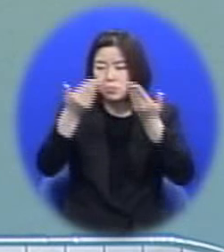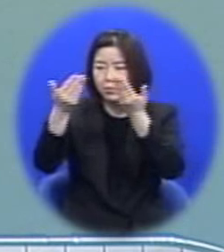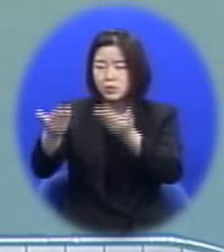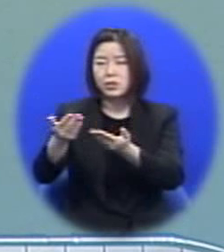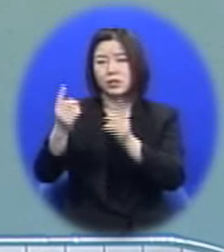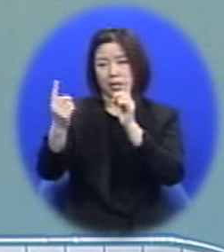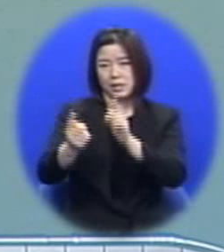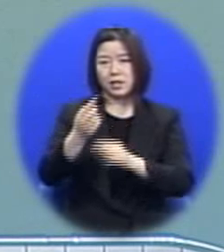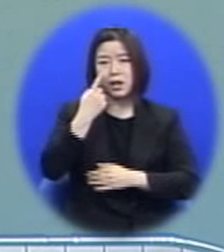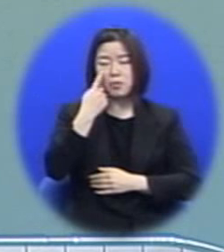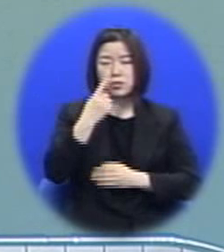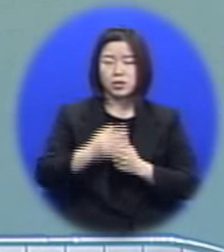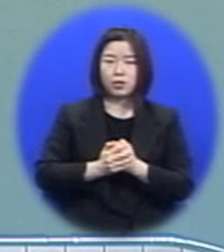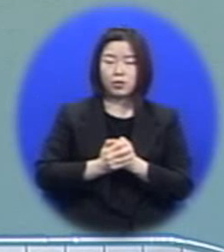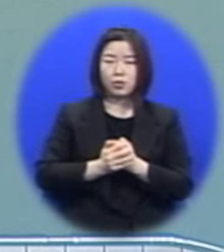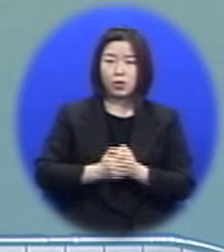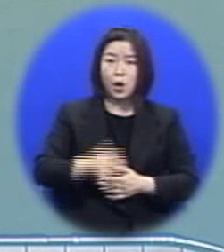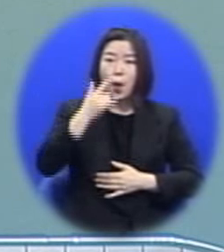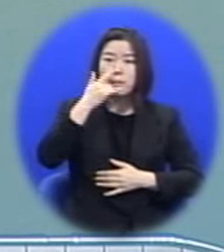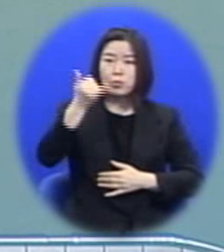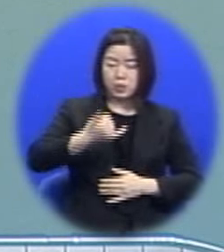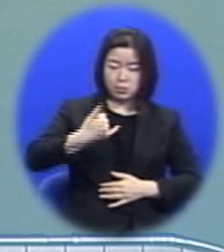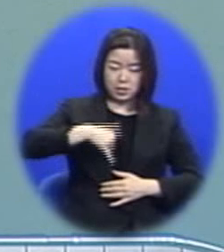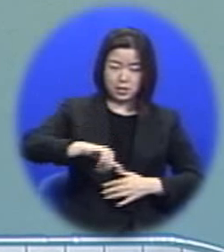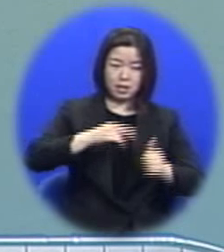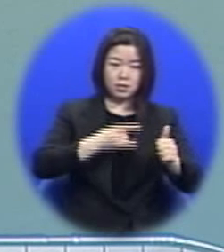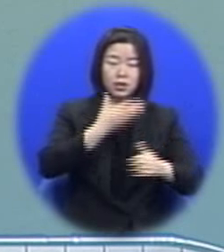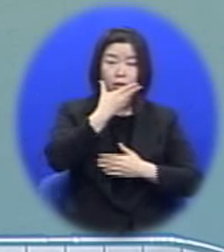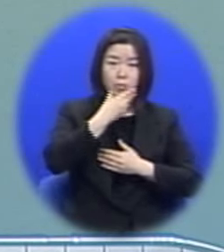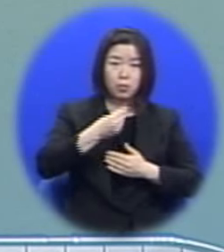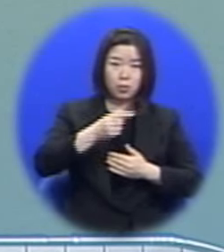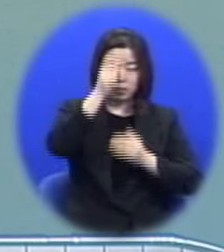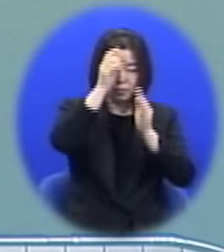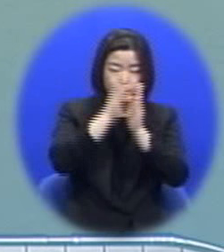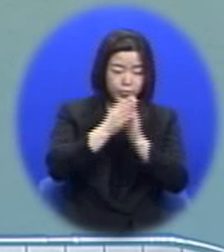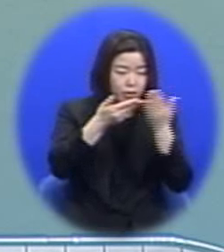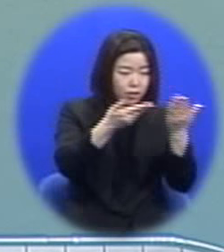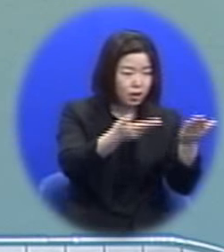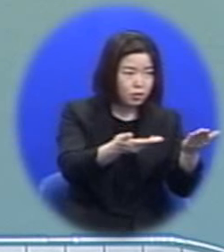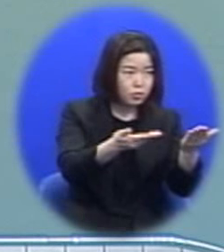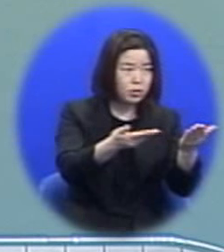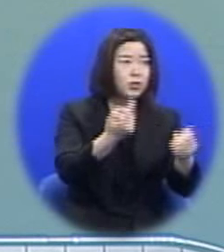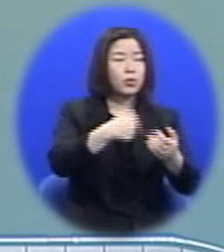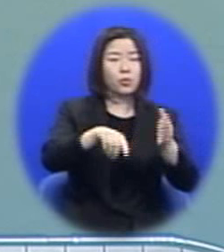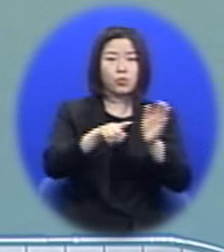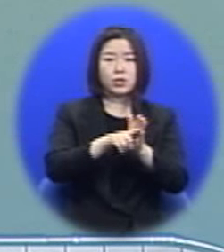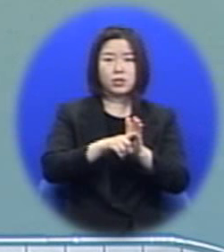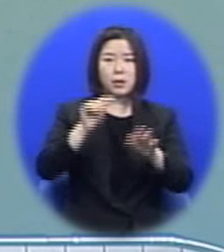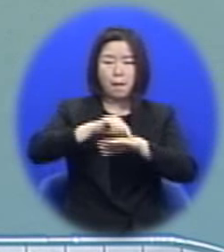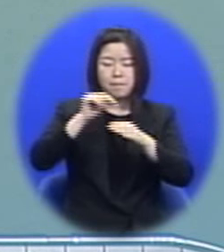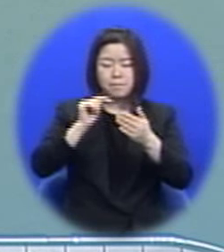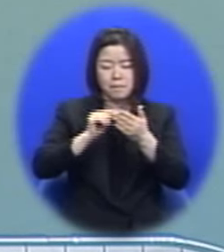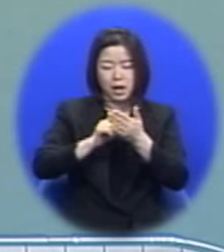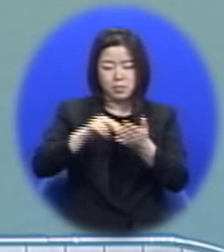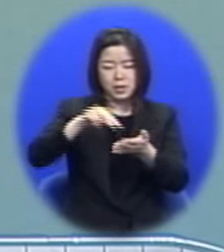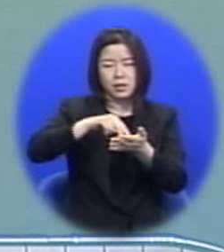여러분, 부모님이 자녀들에게 복을 빌어주려고 하면 마음이 떨리게 되어